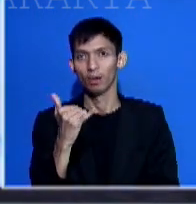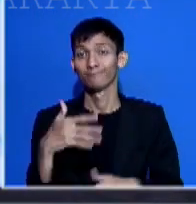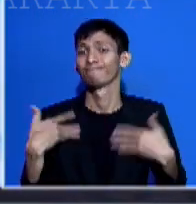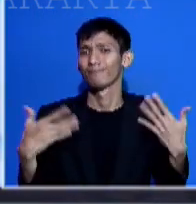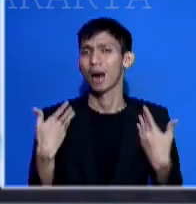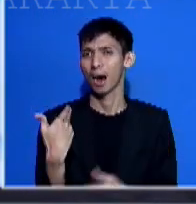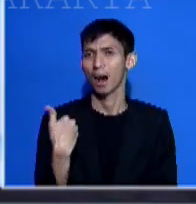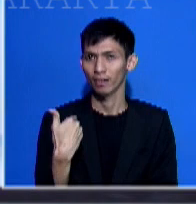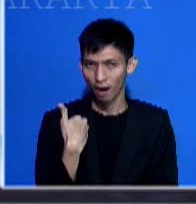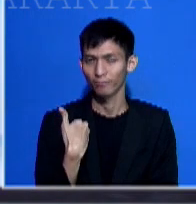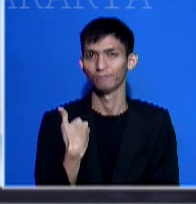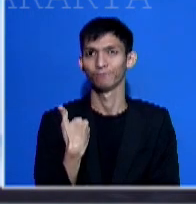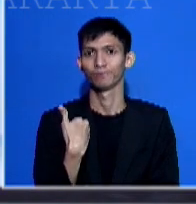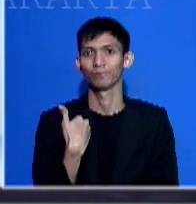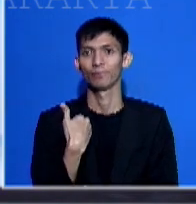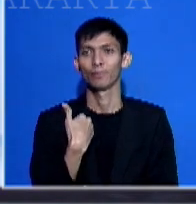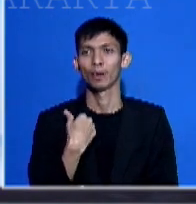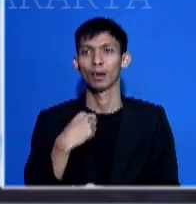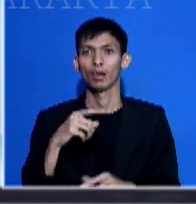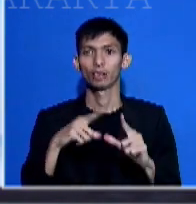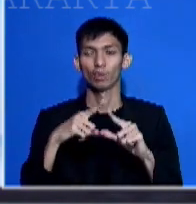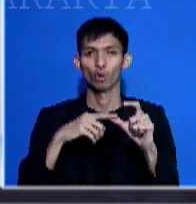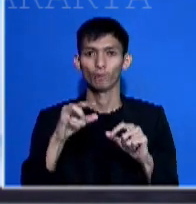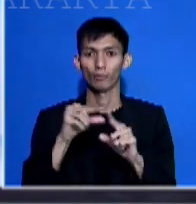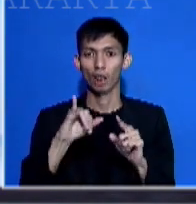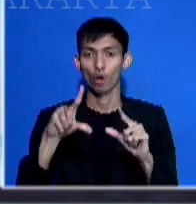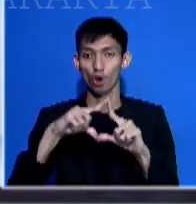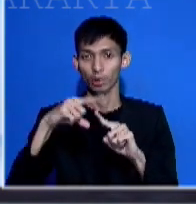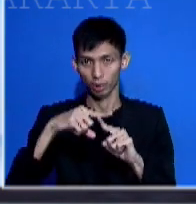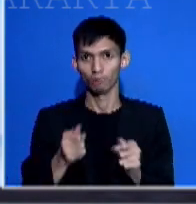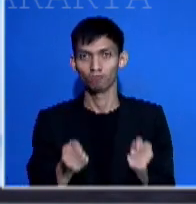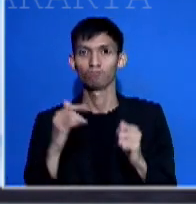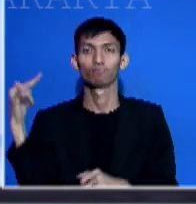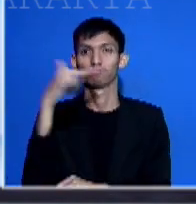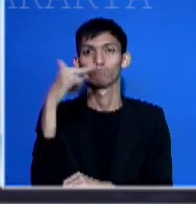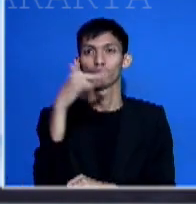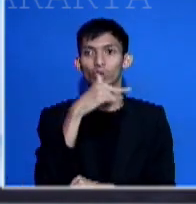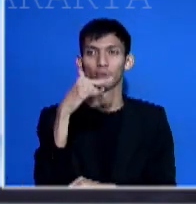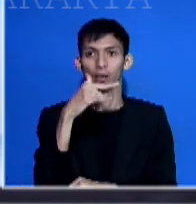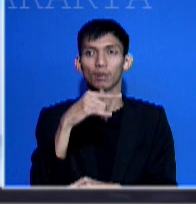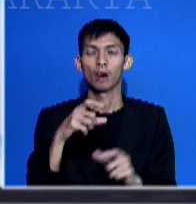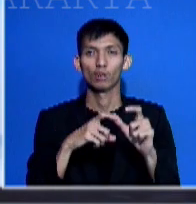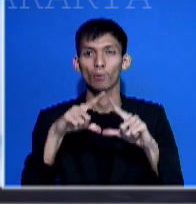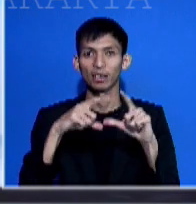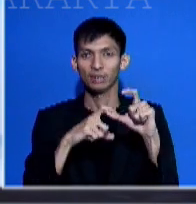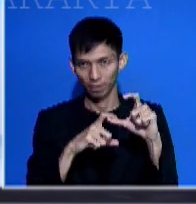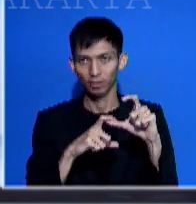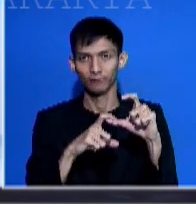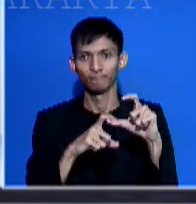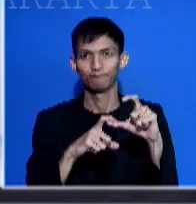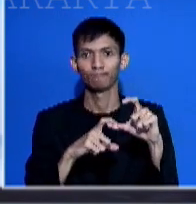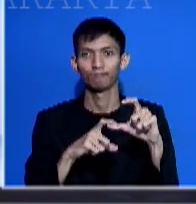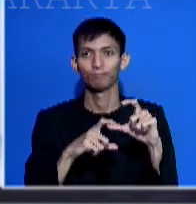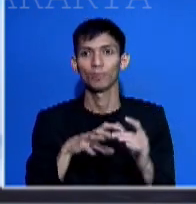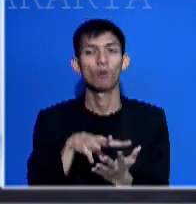pilot pesawat tempur TNI AU. Selain aksi terbang lintas atau flypass pesawat tempur TNI AU, puncak peringatan hari ulang tahun TNI